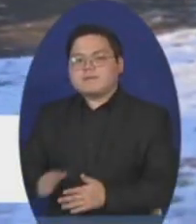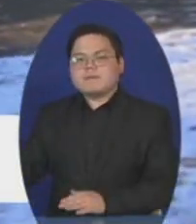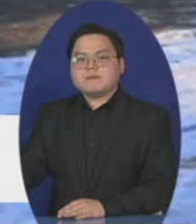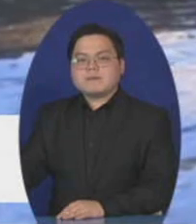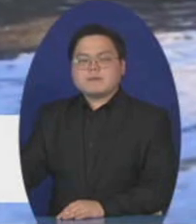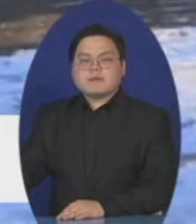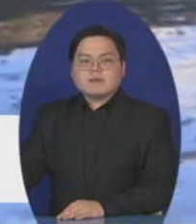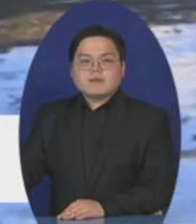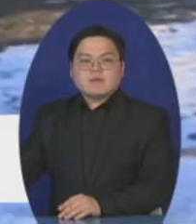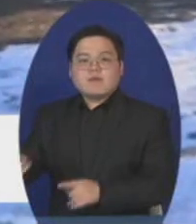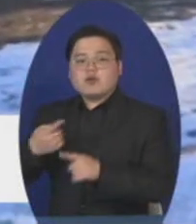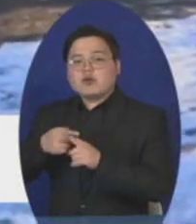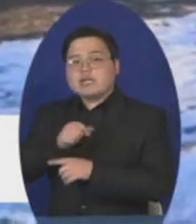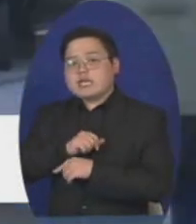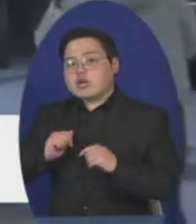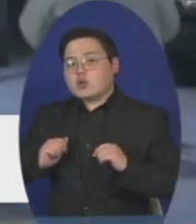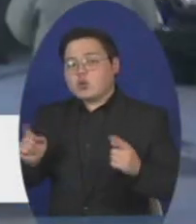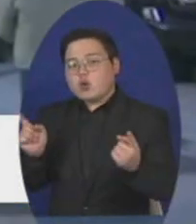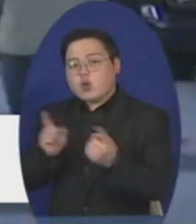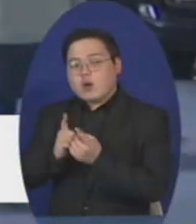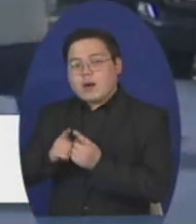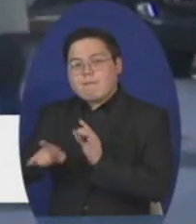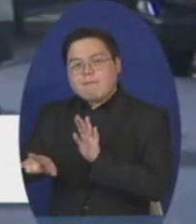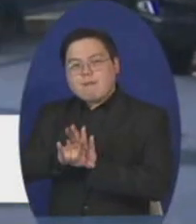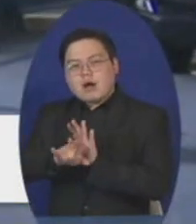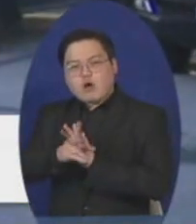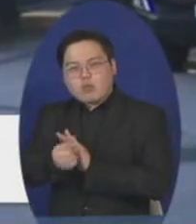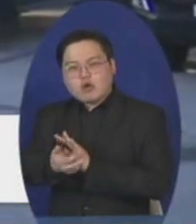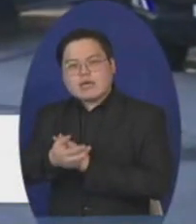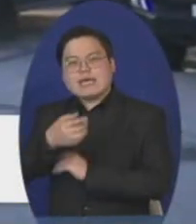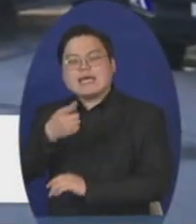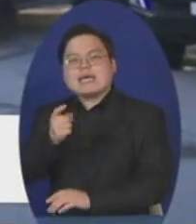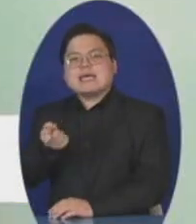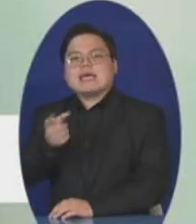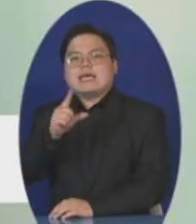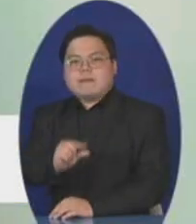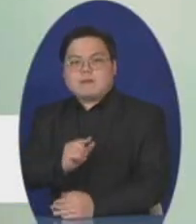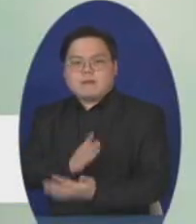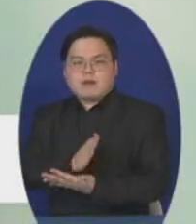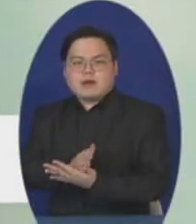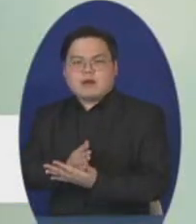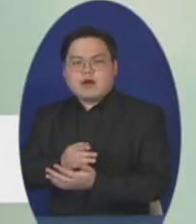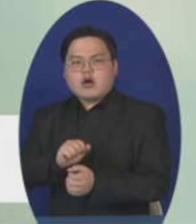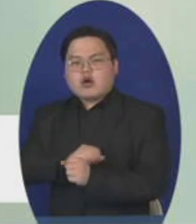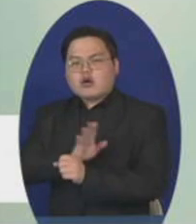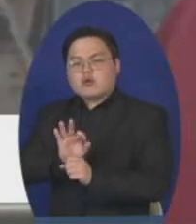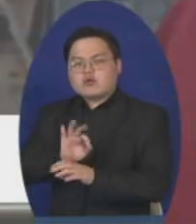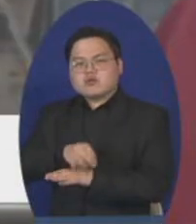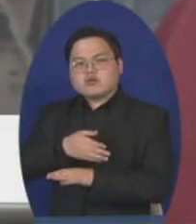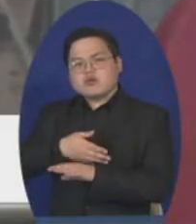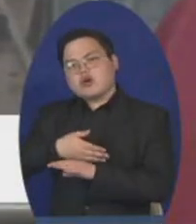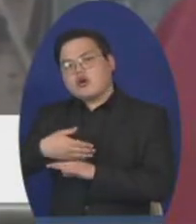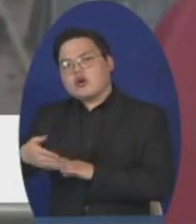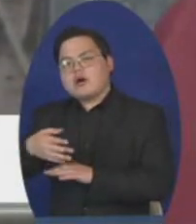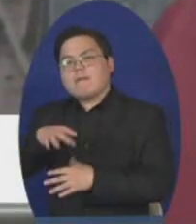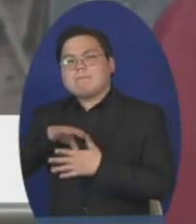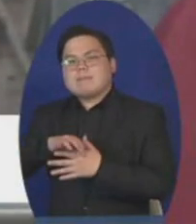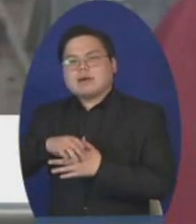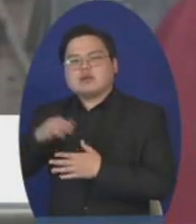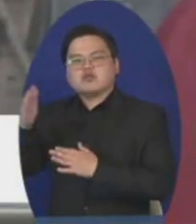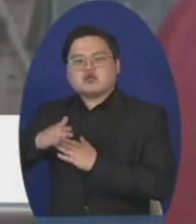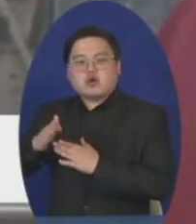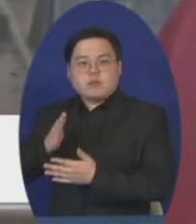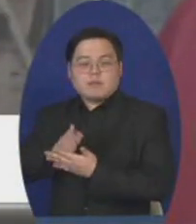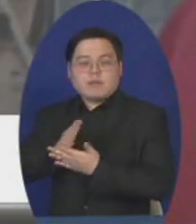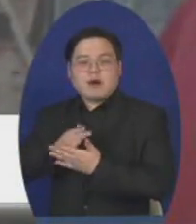Орон нутгийн иргэдтэй уулзахад малын үн хямд байгааг хэлж байна. Ковидос хойш махны экспорт зогсонгүй байдалд орсон байна. За манай улс одоо яг энэ дотоод